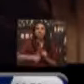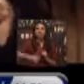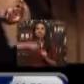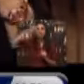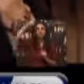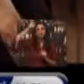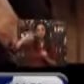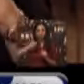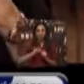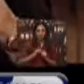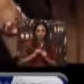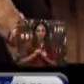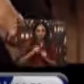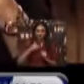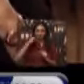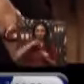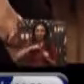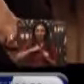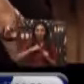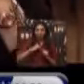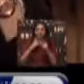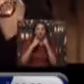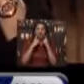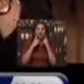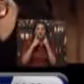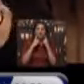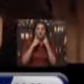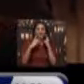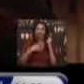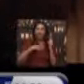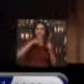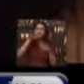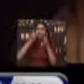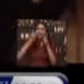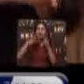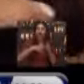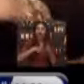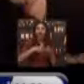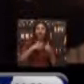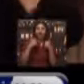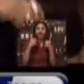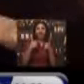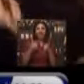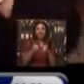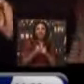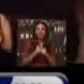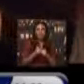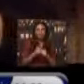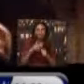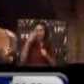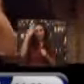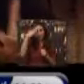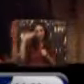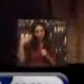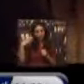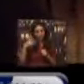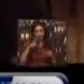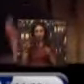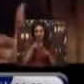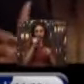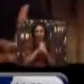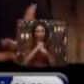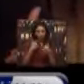قد ايه انبسطت وانا بعمل الفيلم ده، لان بطلع كل الكوميدي اللي